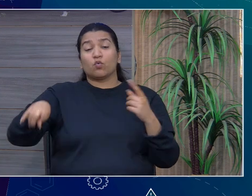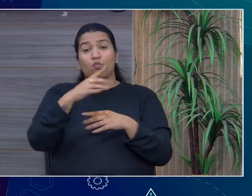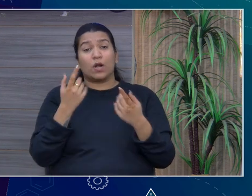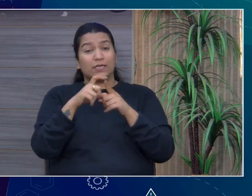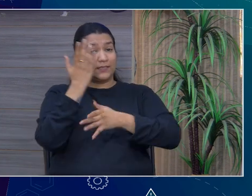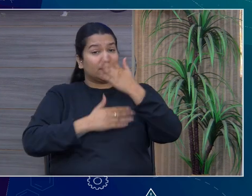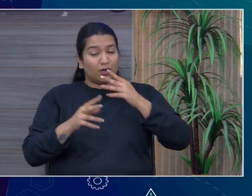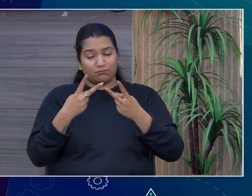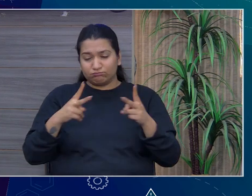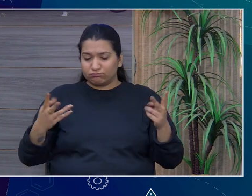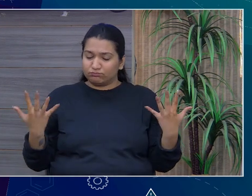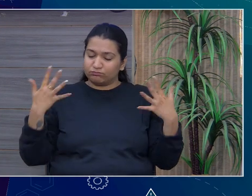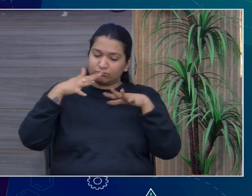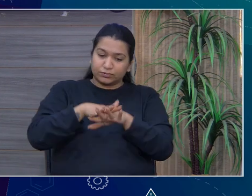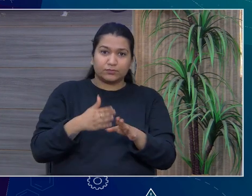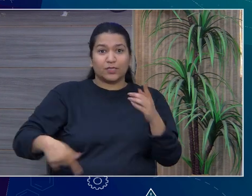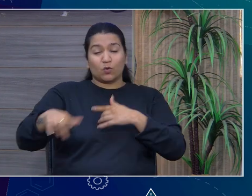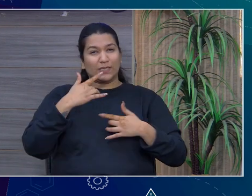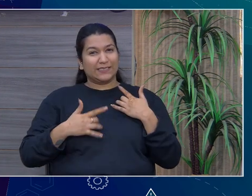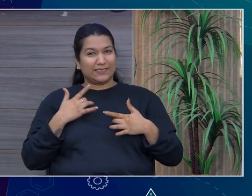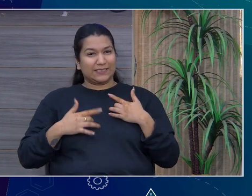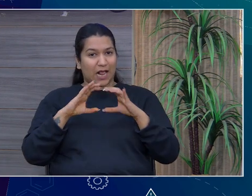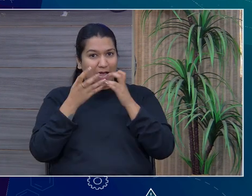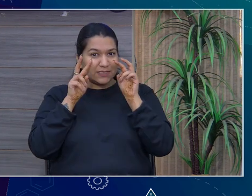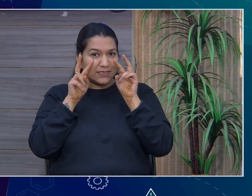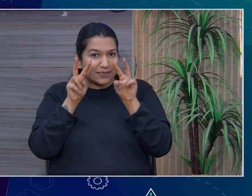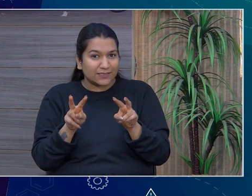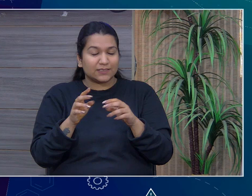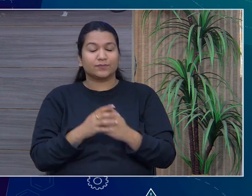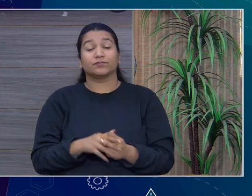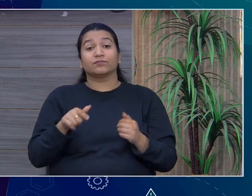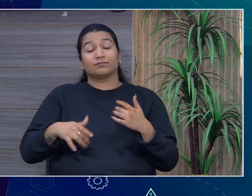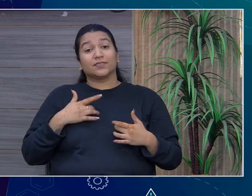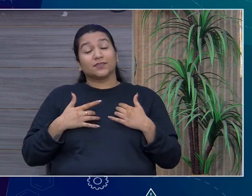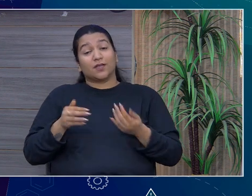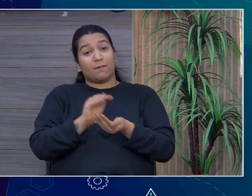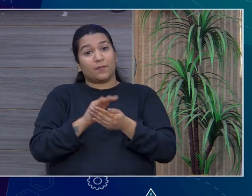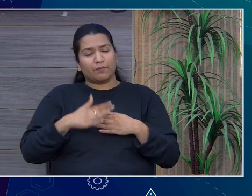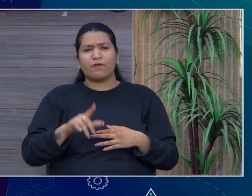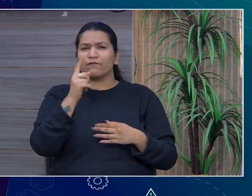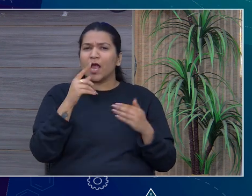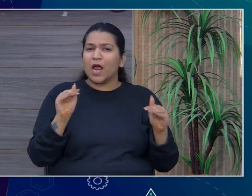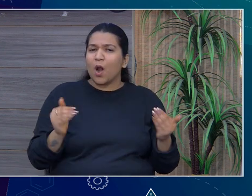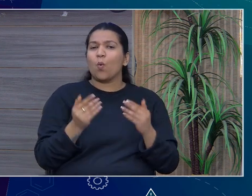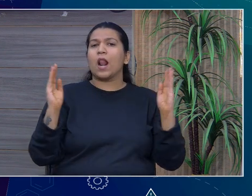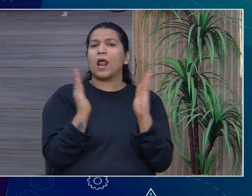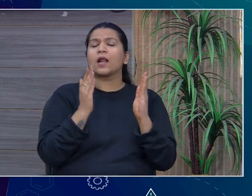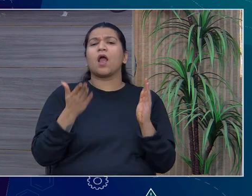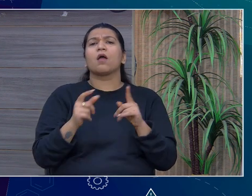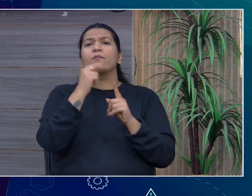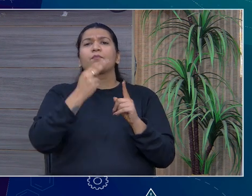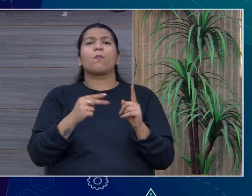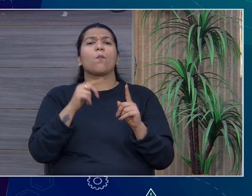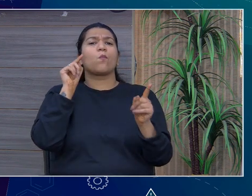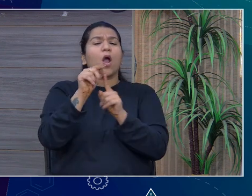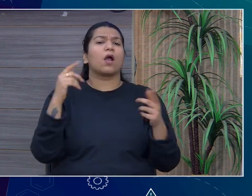बहुत खुश होकर इस सेशन को देखते हैं इंटरेस्ट के साथ। Exactly. तो उस इंटरेस्ट को बनाए रखने के लिए पहले हम इसका ब्रीफ एक देखें कि इसकी आखिर अवधारणा क्या है